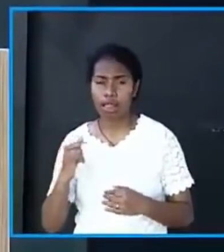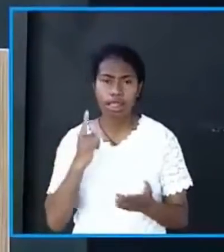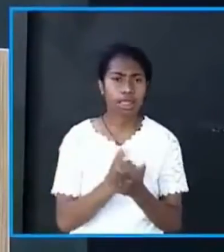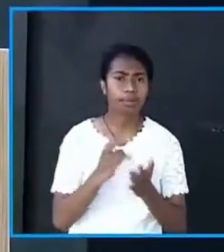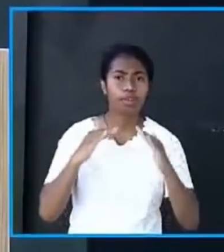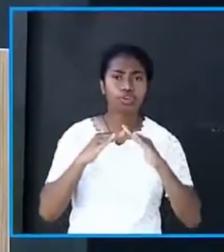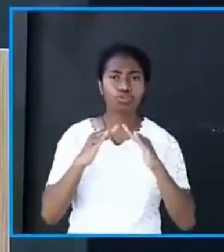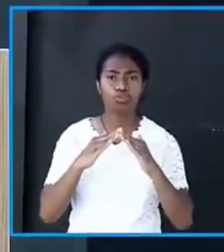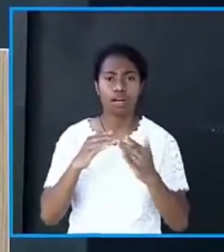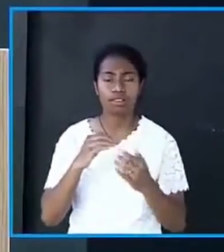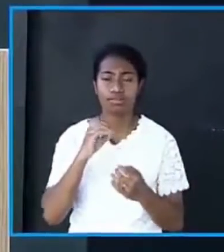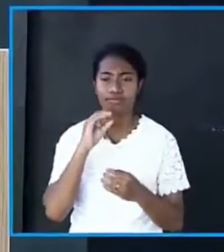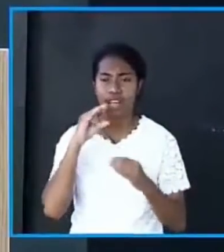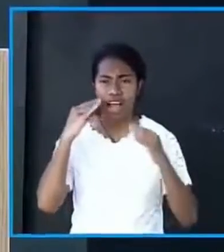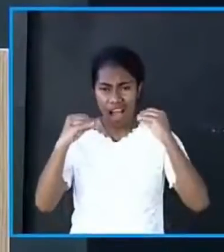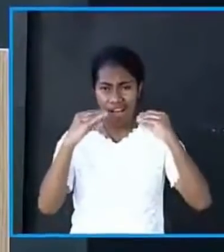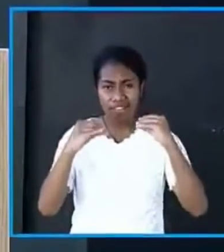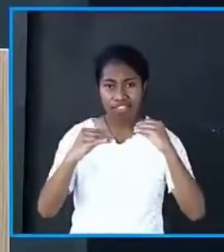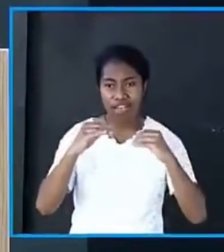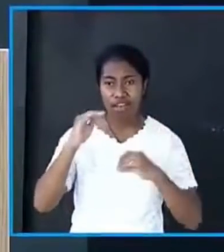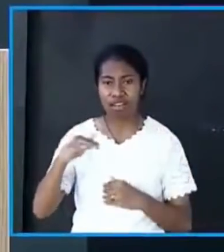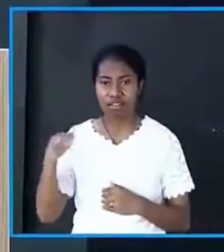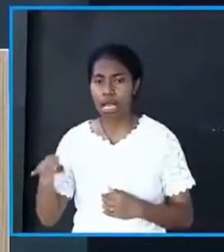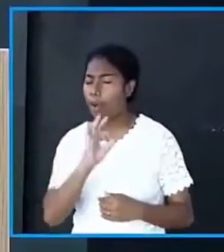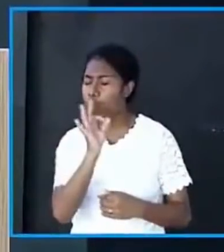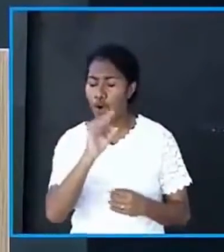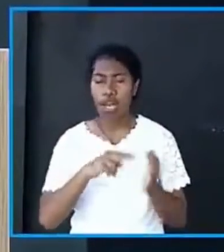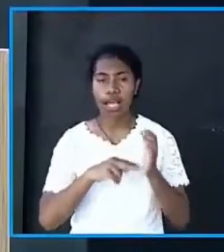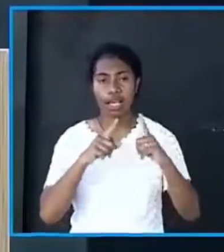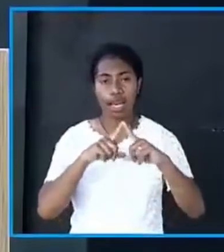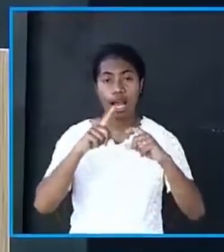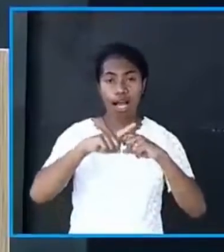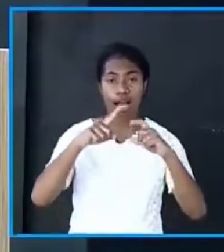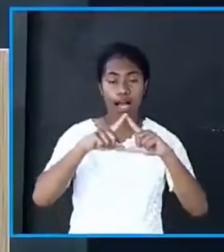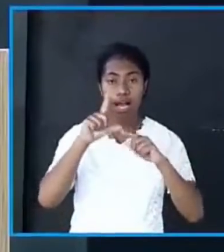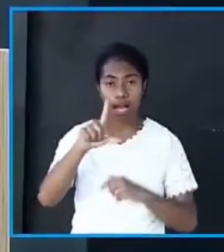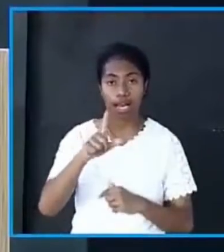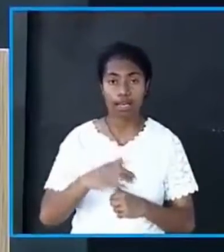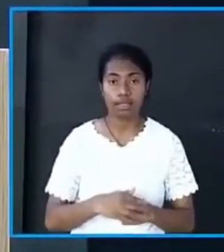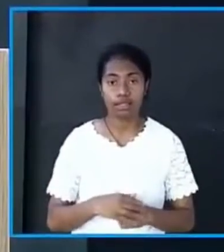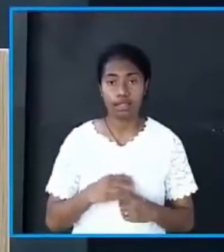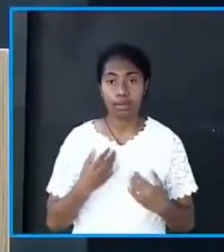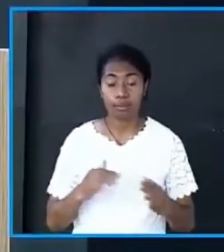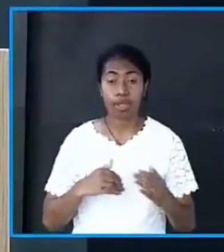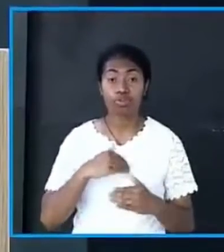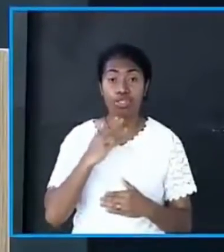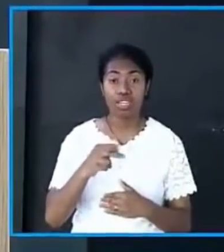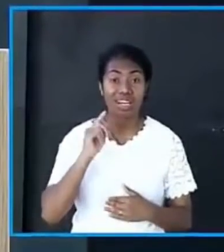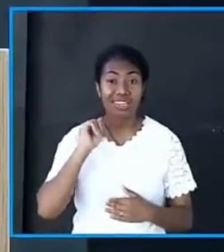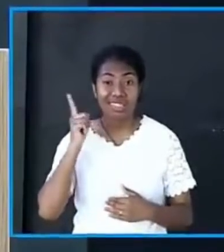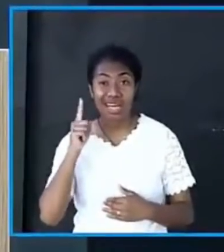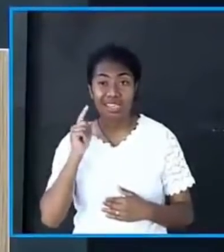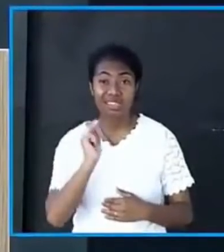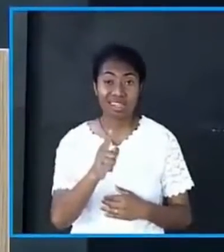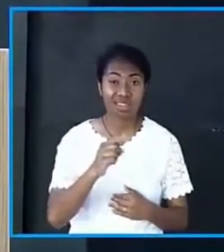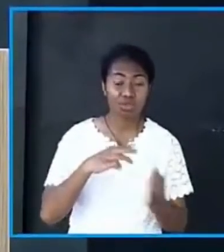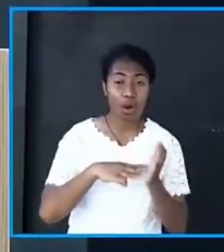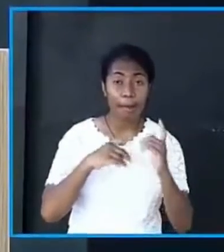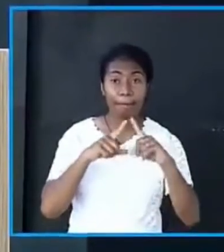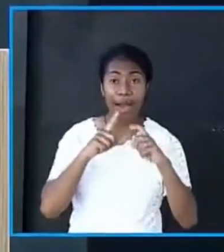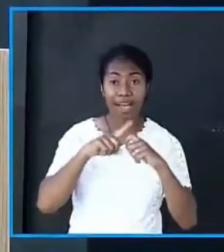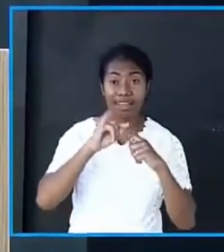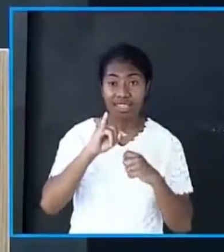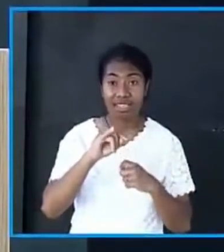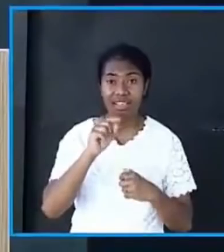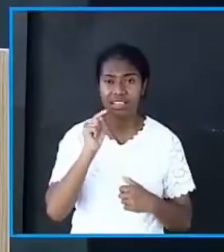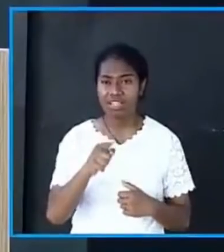dididik dari kecil tidak boleh Maki Oh begitu dia mendengar satu Makian rasanya itu